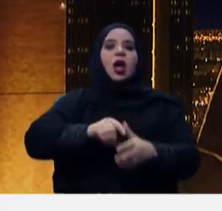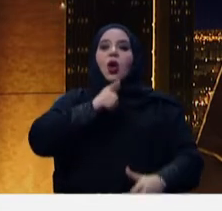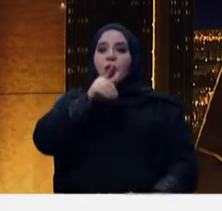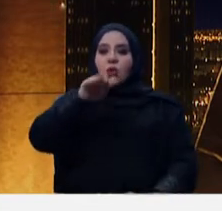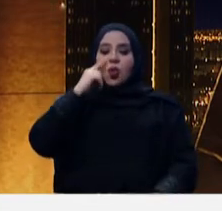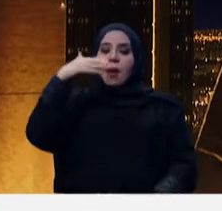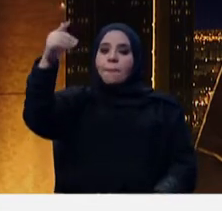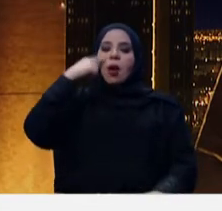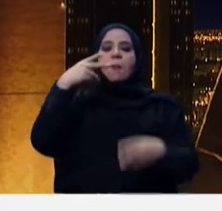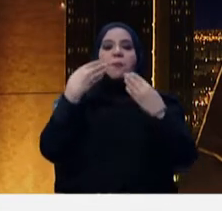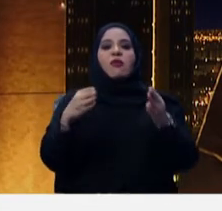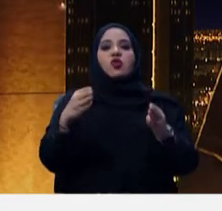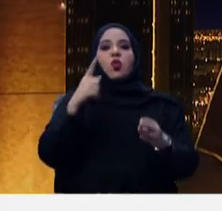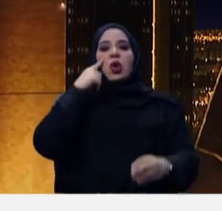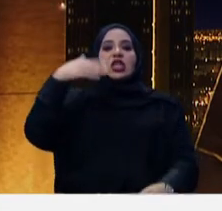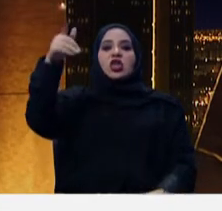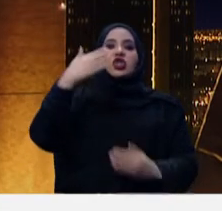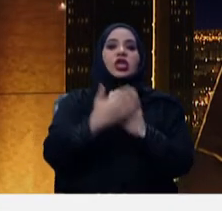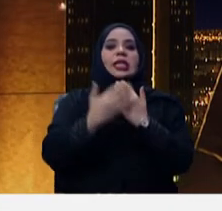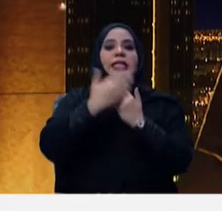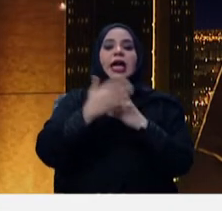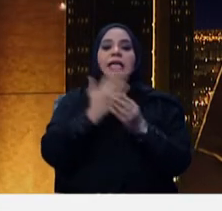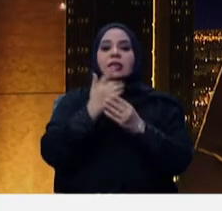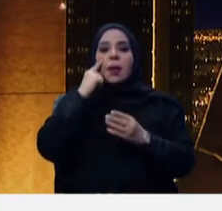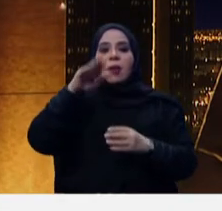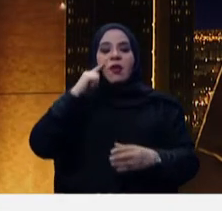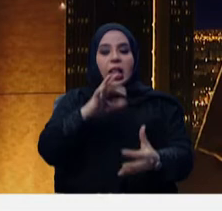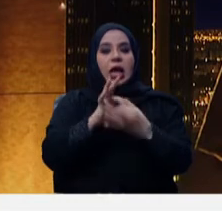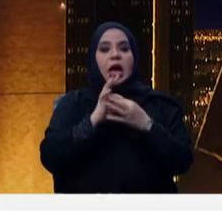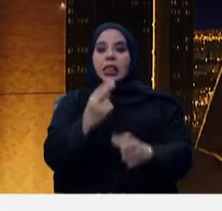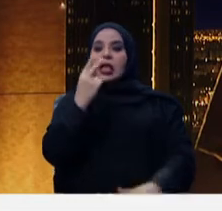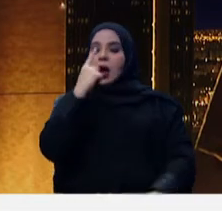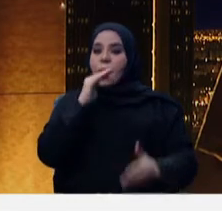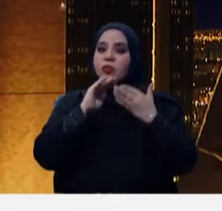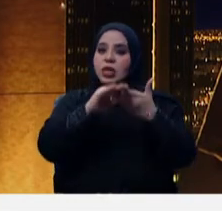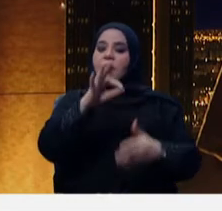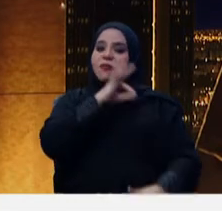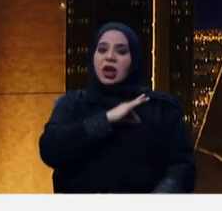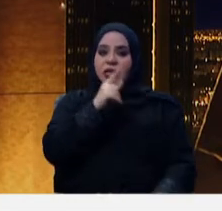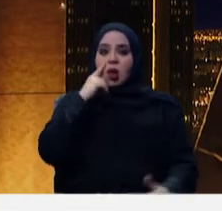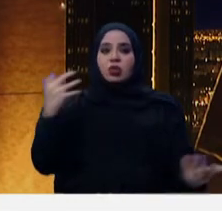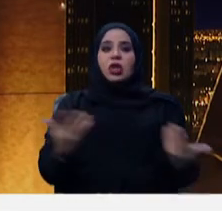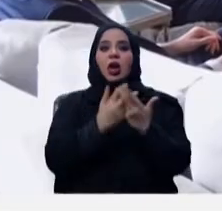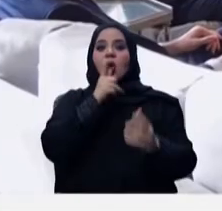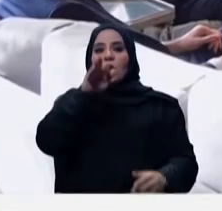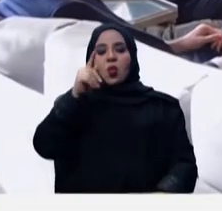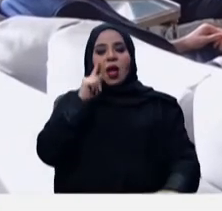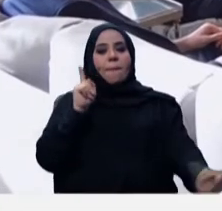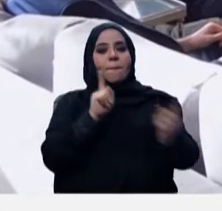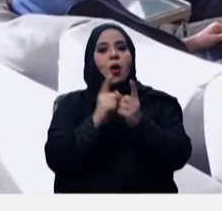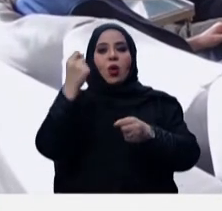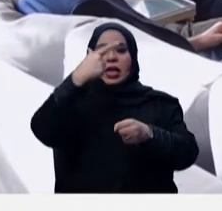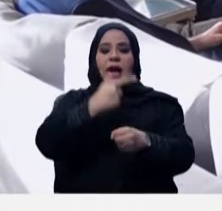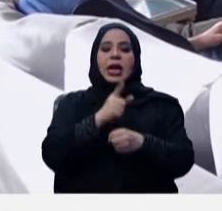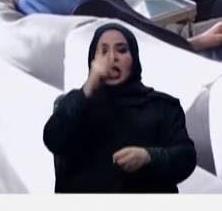المستمر نحو فتح آفاق جديدة في مسار العلاقات الثنائية بما يخدم المصالح المشتركة. جاء ذلك لدى لقاء سموه